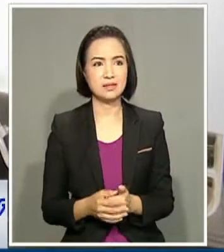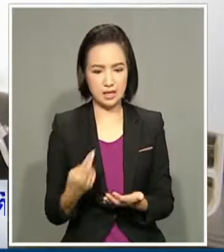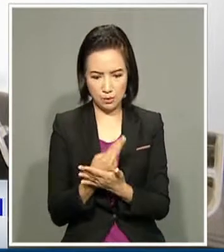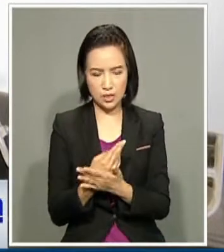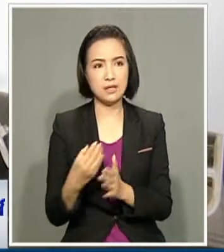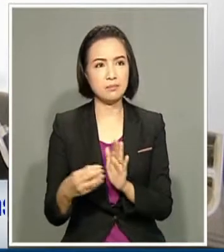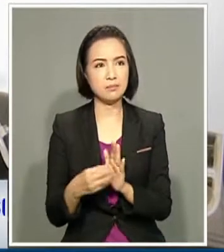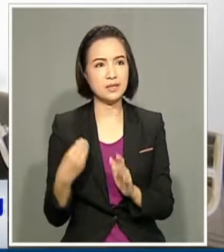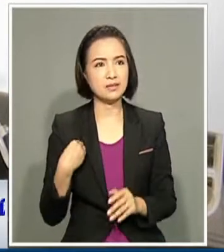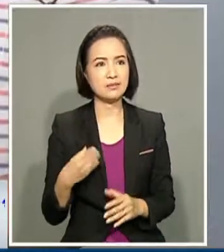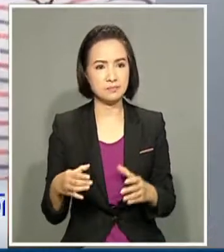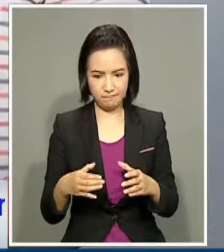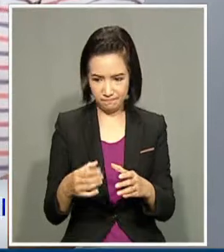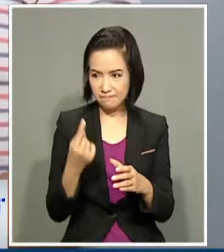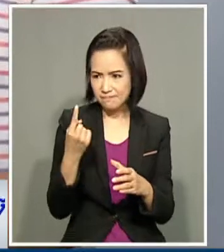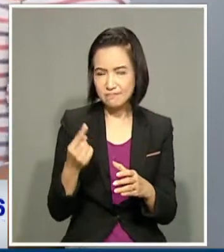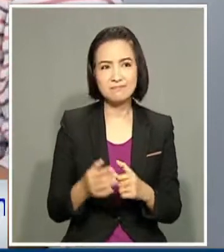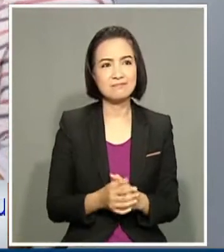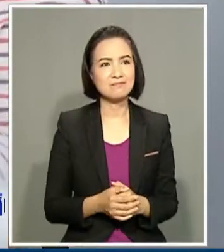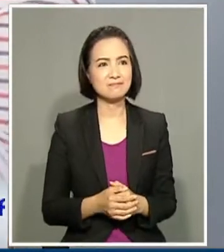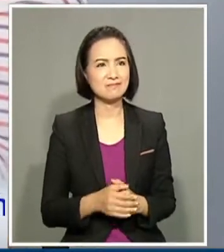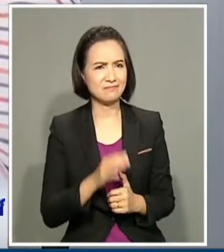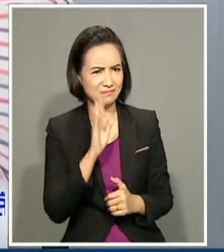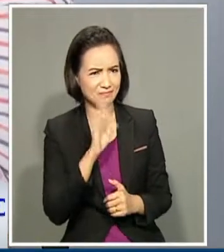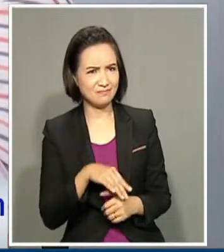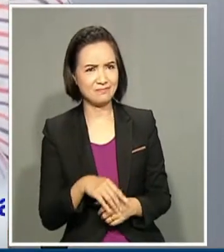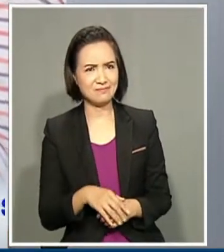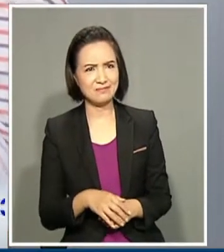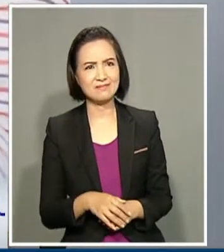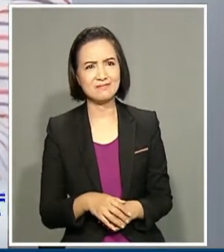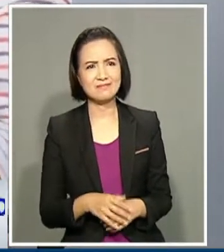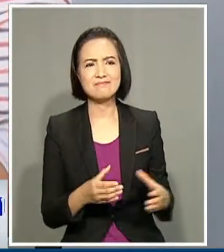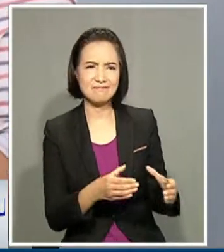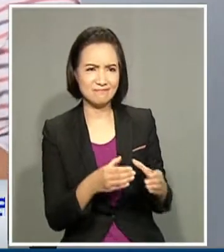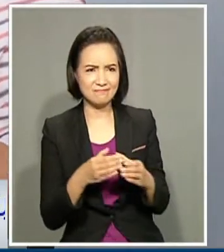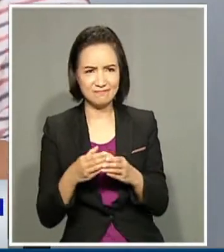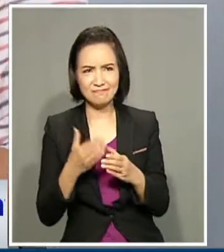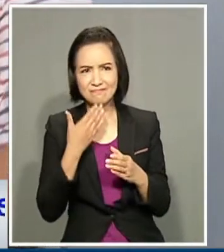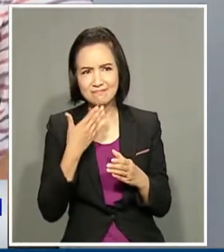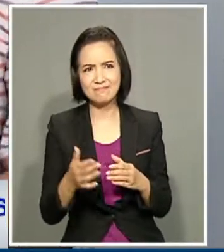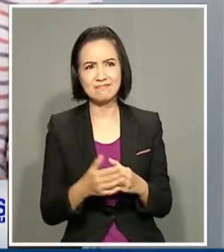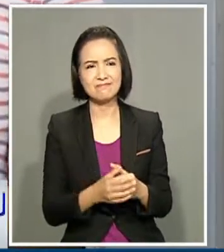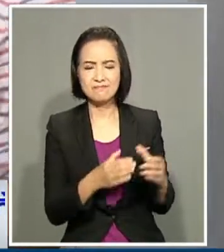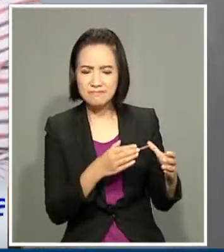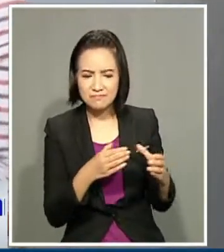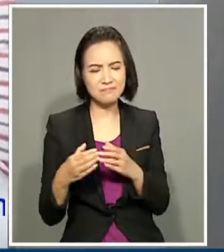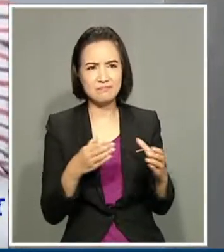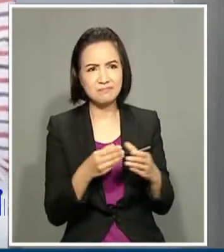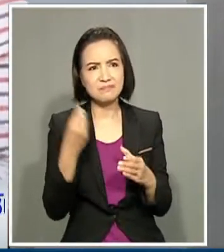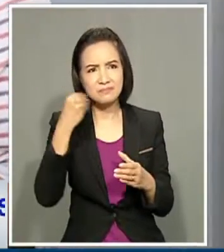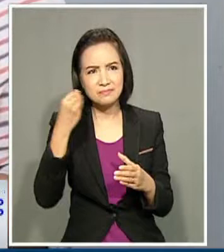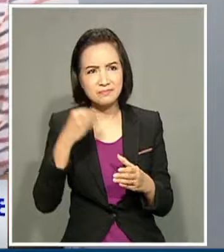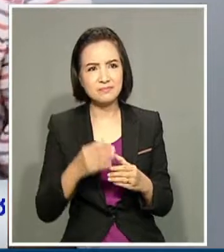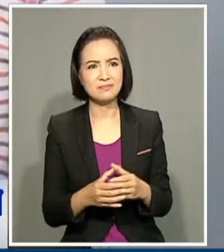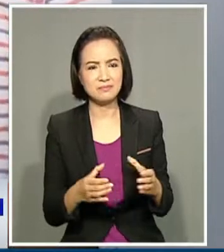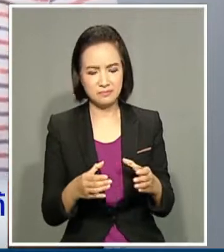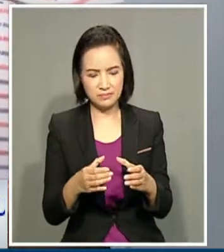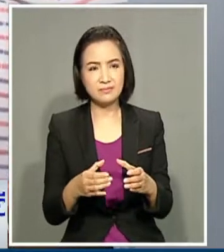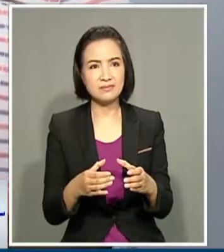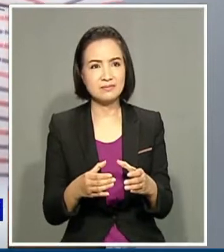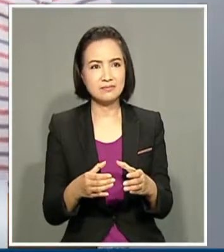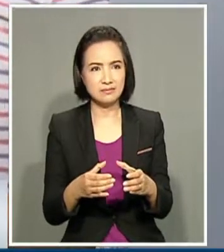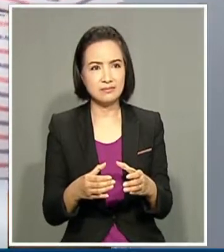ครับ น้ำมะพร้าวรู้ไหมคะ โหแม่คุณเลยดูสิเสิร์ฟตลอดเวลาถ้าเสิร์ฟบ่อยๆอย่างนี้นะอย่าว่าจะลูกมะพร้าวเลย